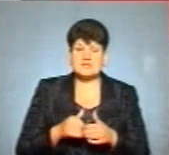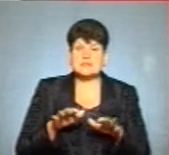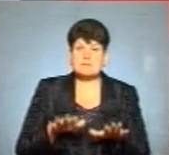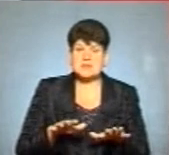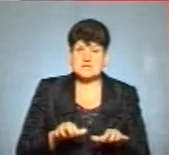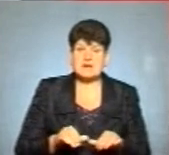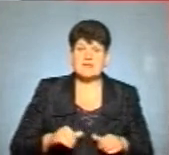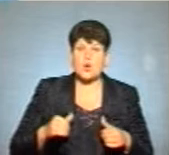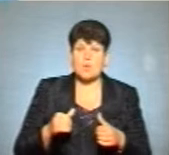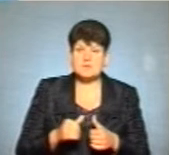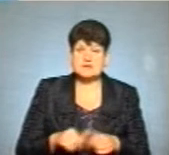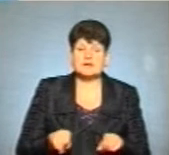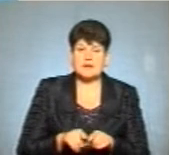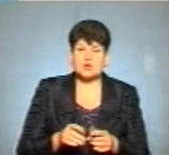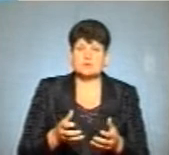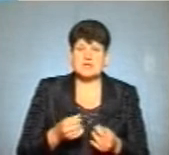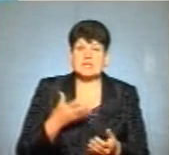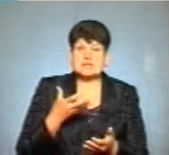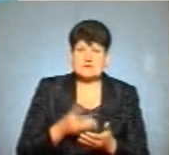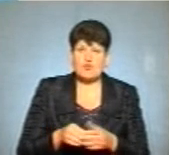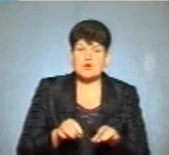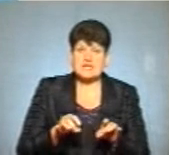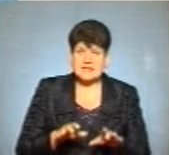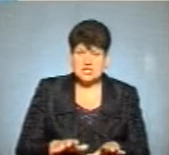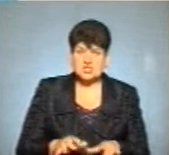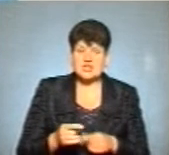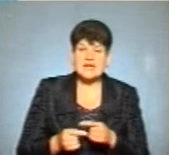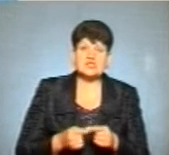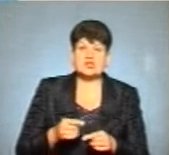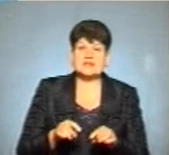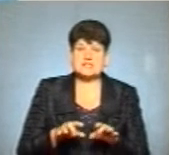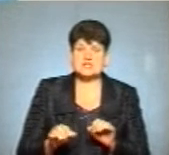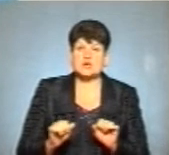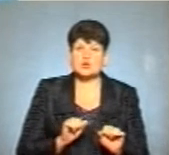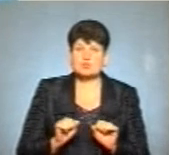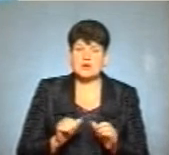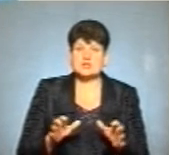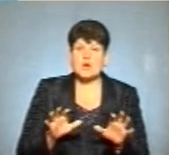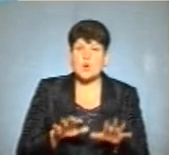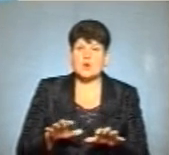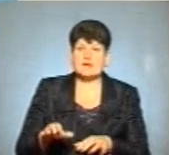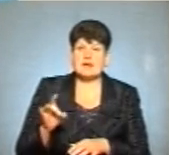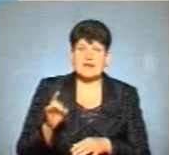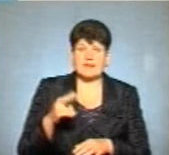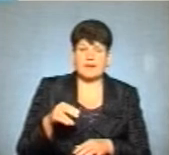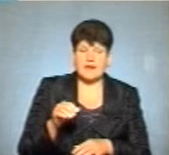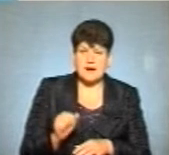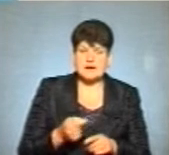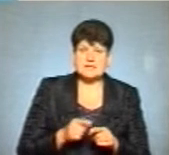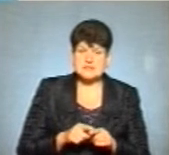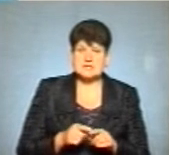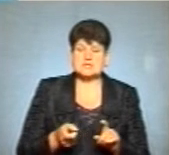комісії теж прийняли свої рішення, і через рішення розпорядження голів РДА ці сполучення